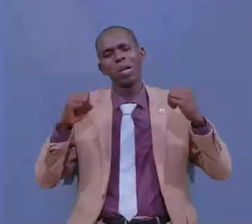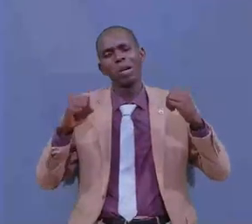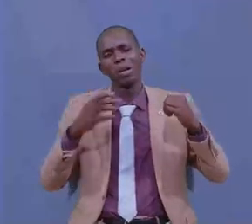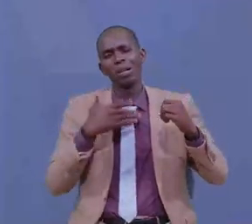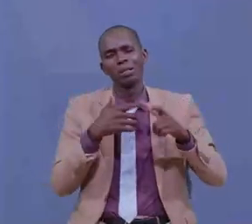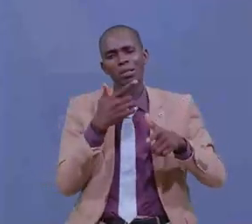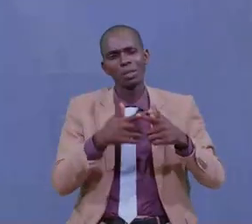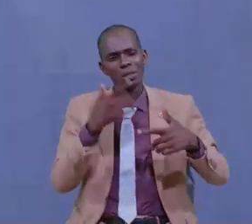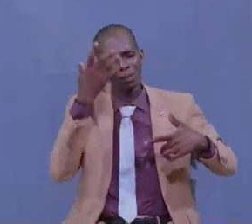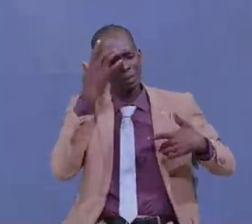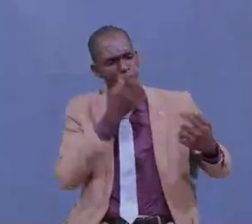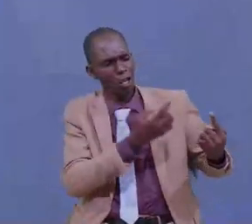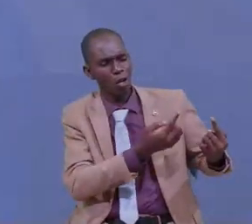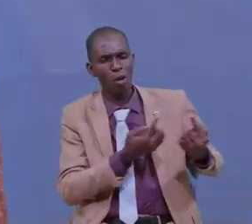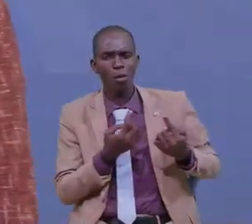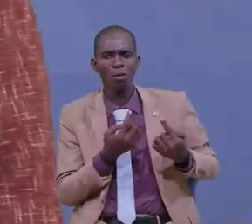ta porte.